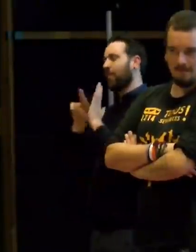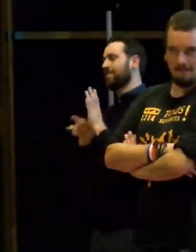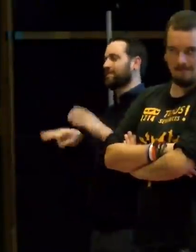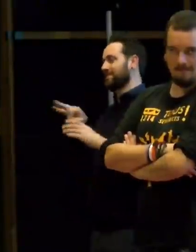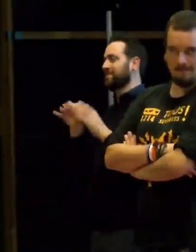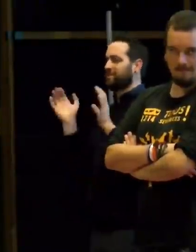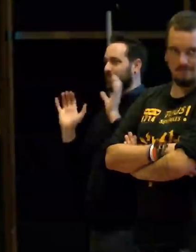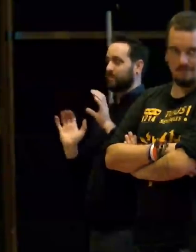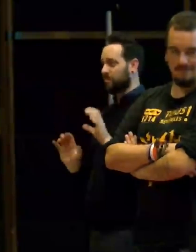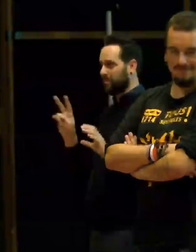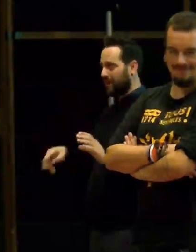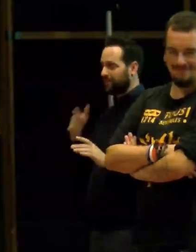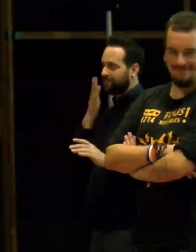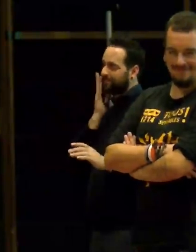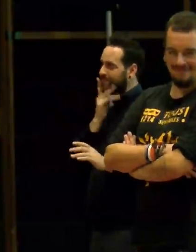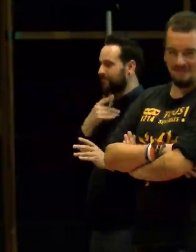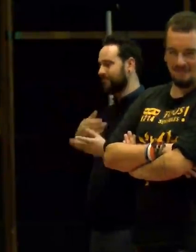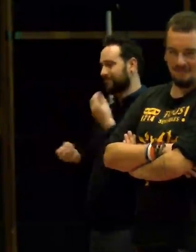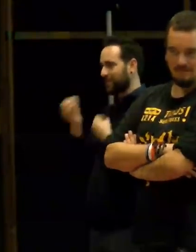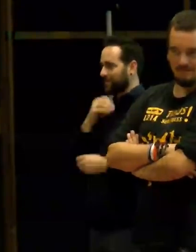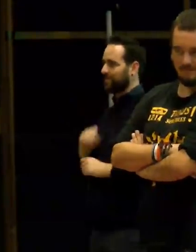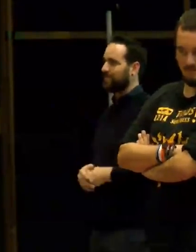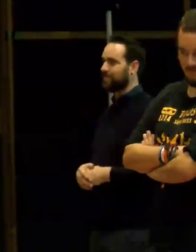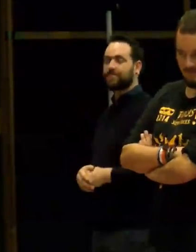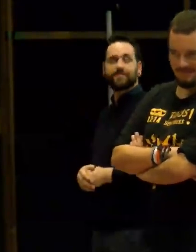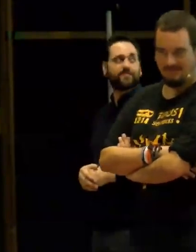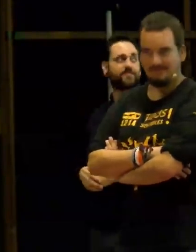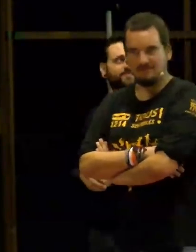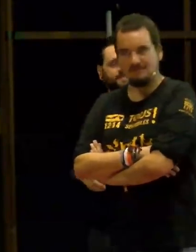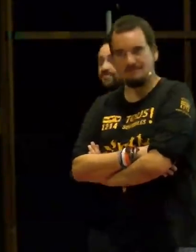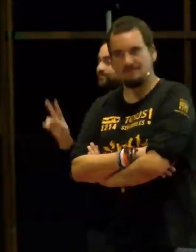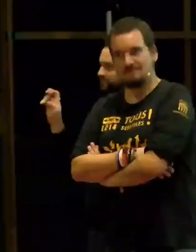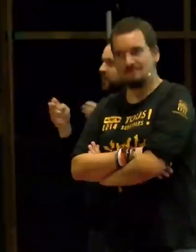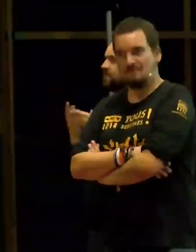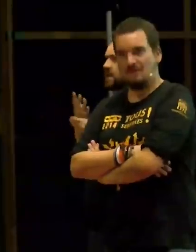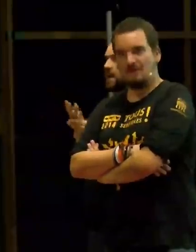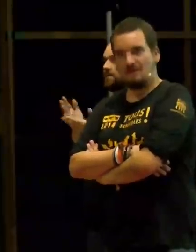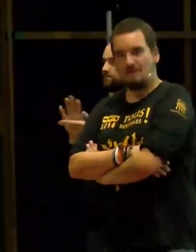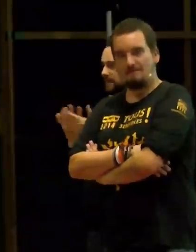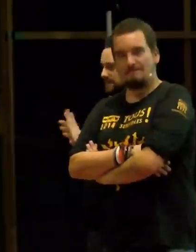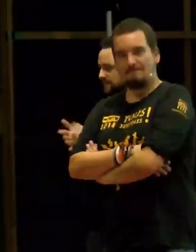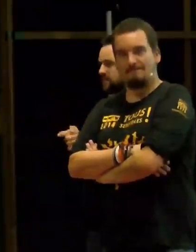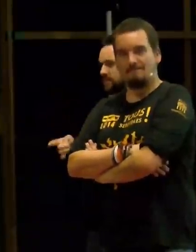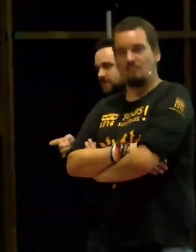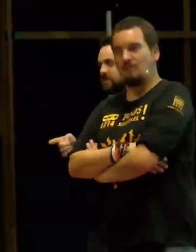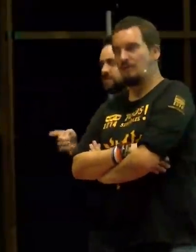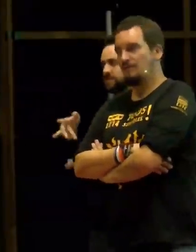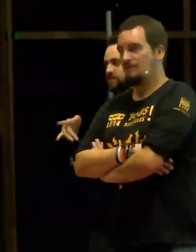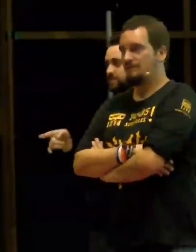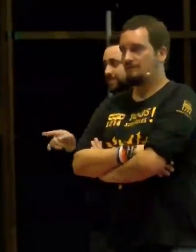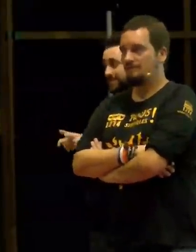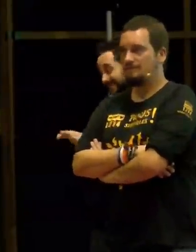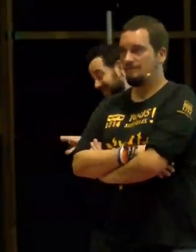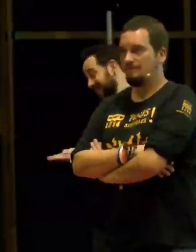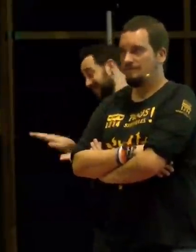Et elles sont très très bonnes. Et Vegan Pratique, il y a très peu de temps, au mois de juin, on a lancé le Veggie